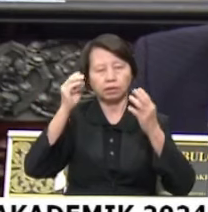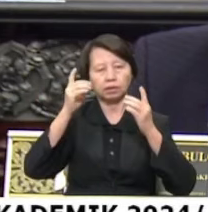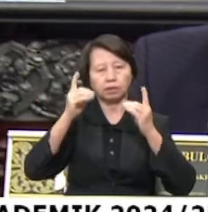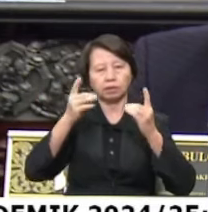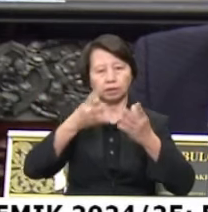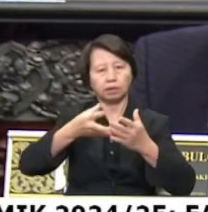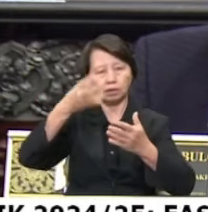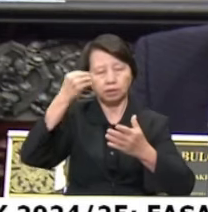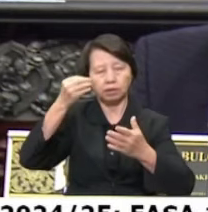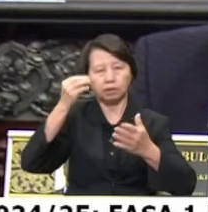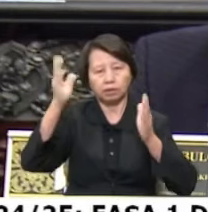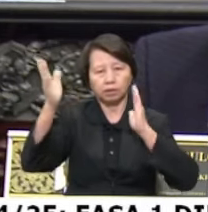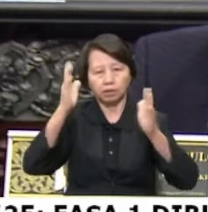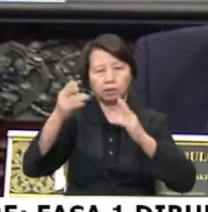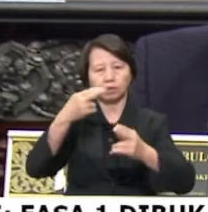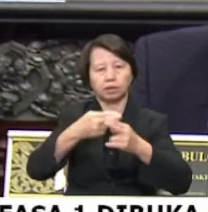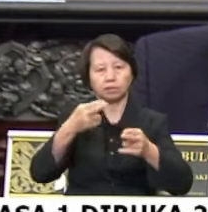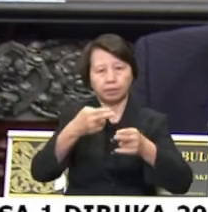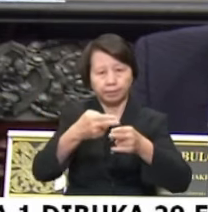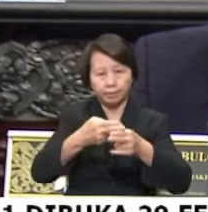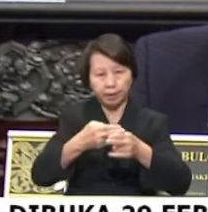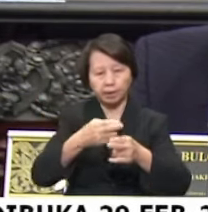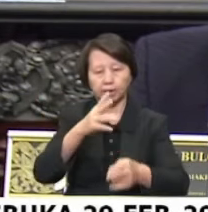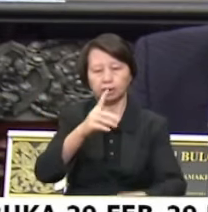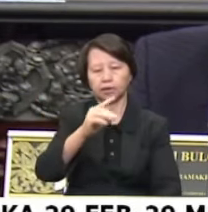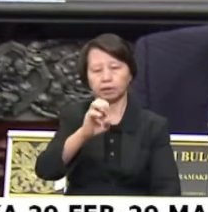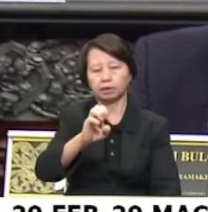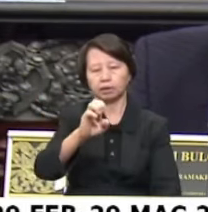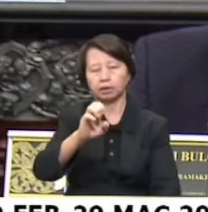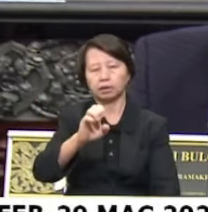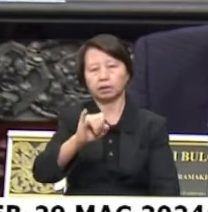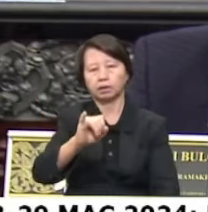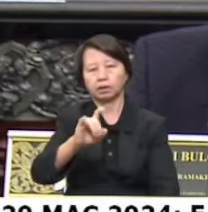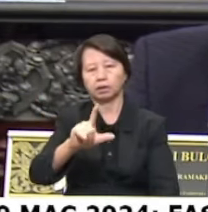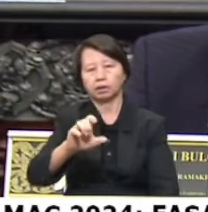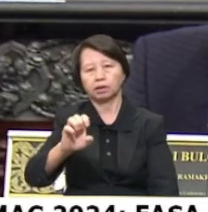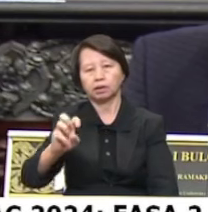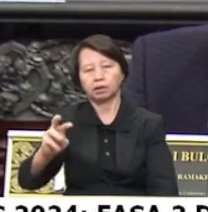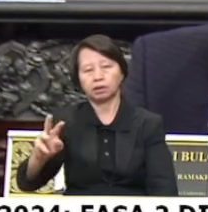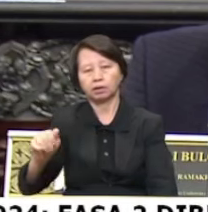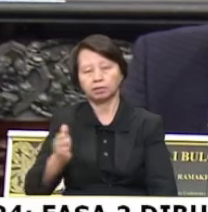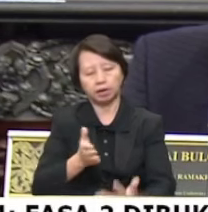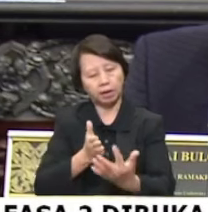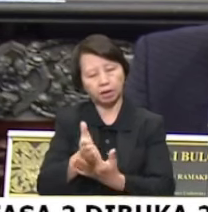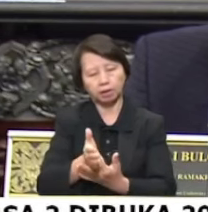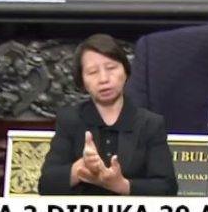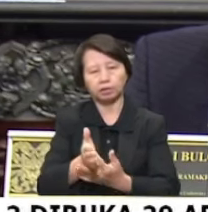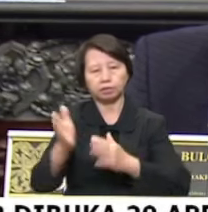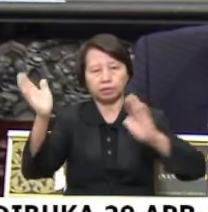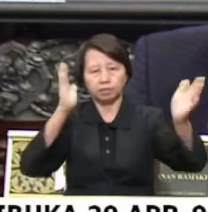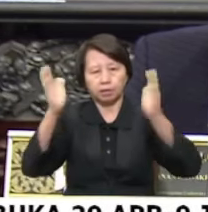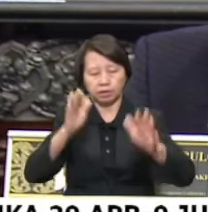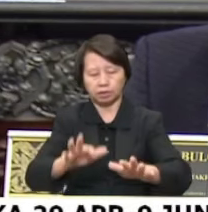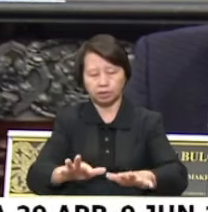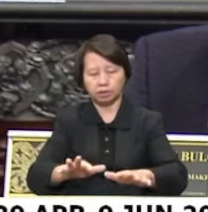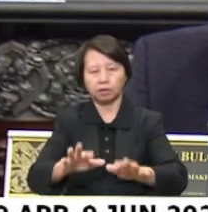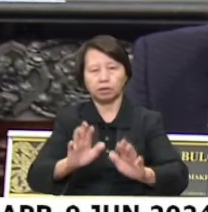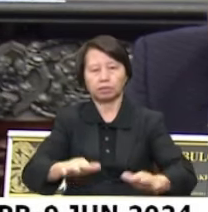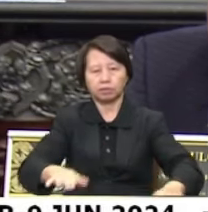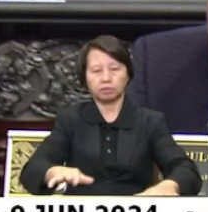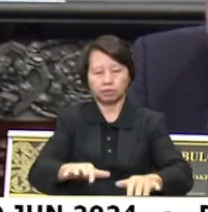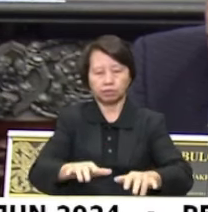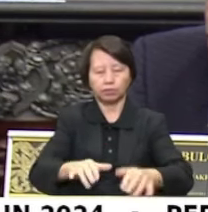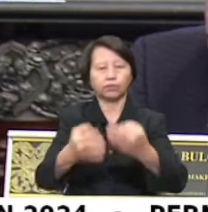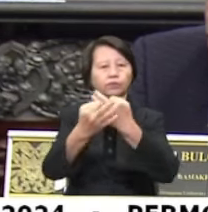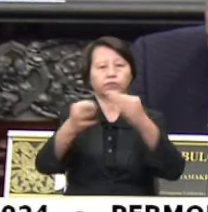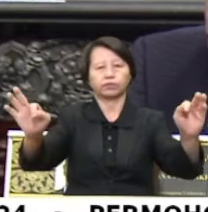sebagai DELIMA yang dapat diakses oleh semua murid secara percuma. DELIMA mengandungi pelbagai perkhidmatan,